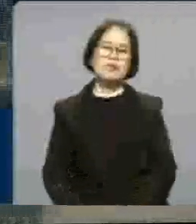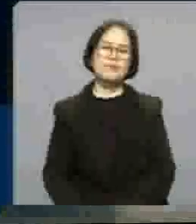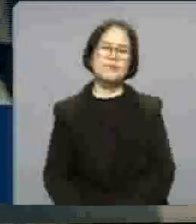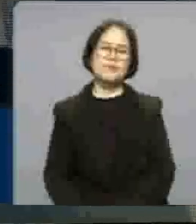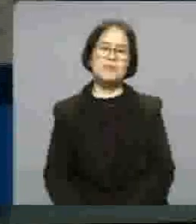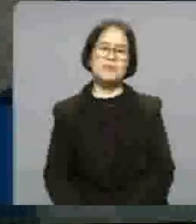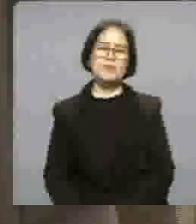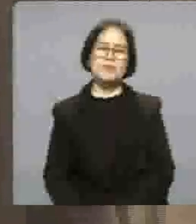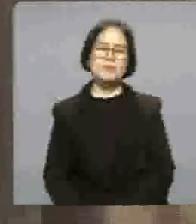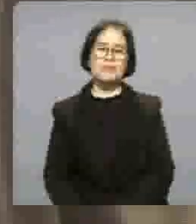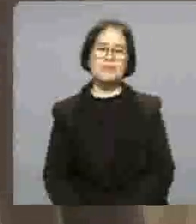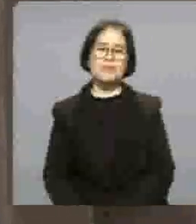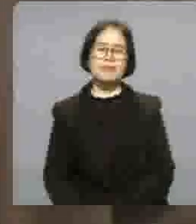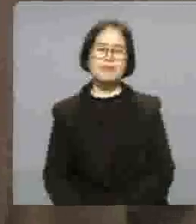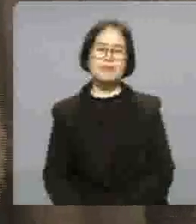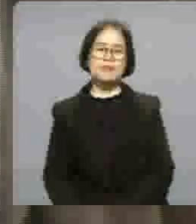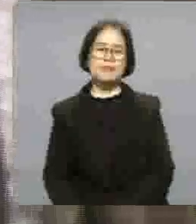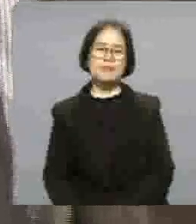기자입니다.